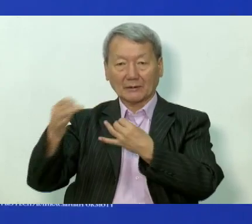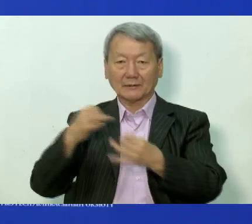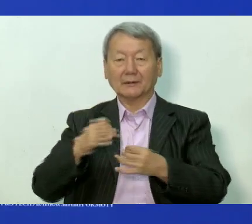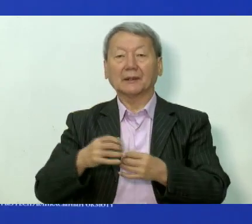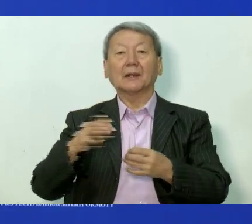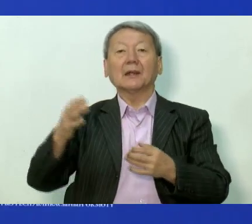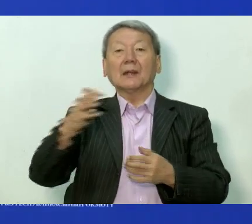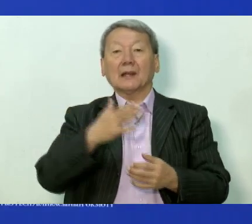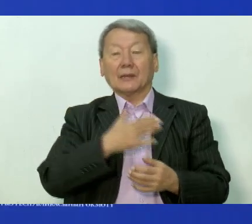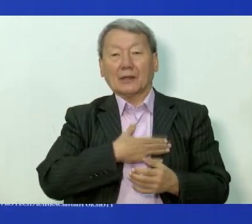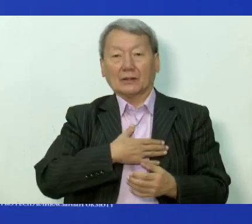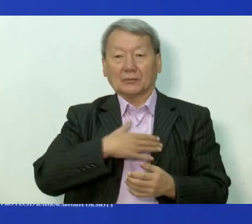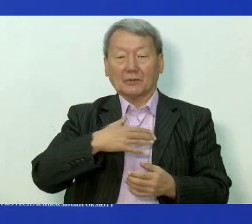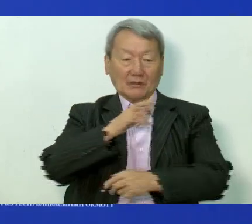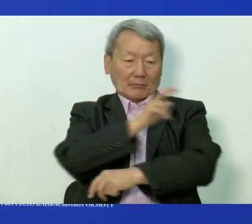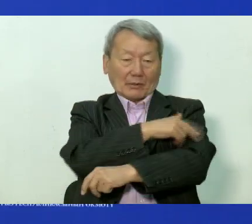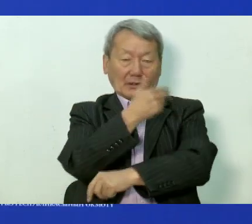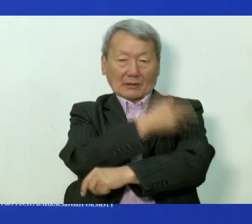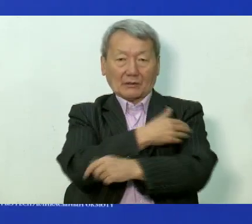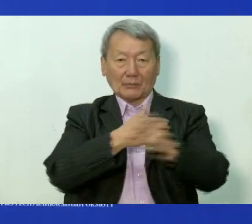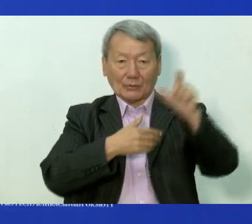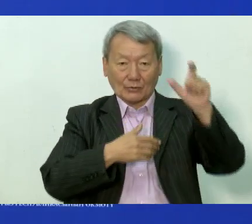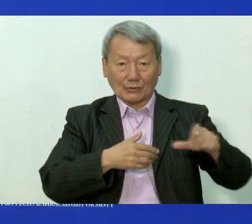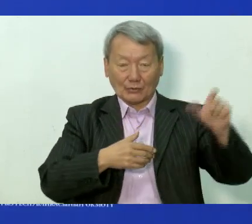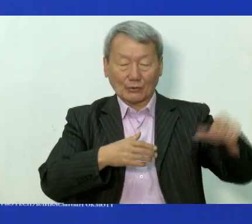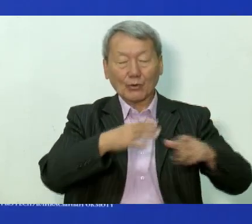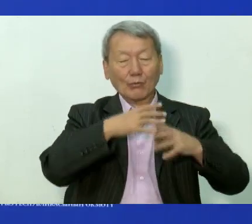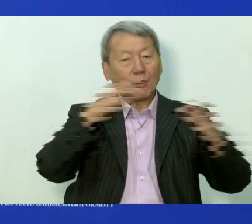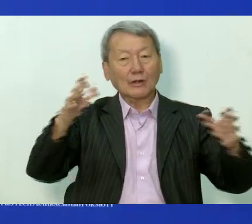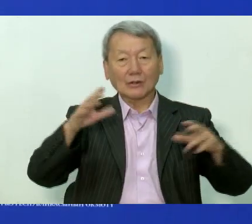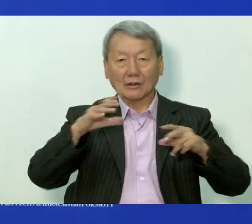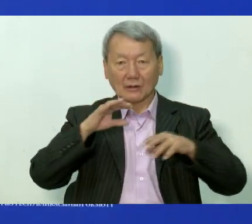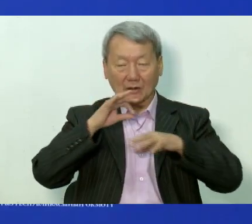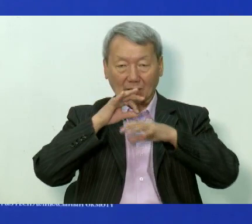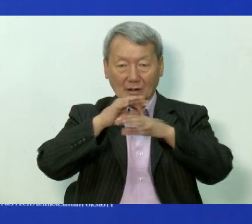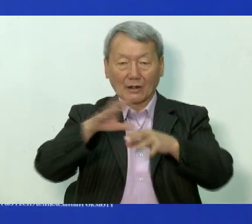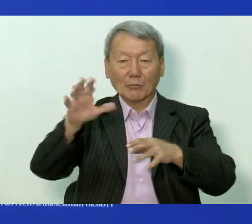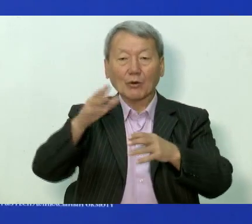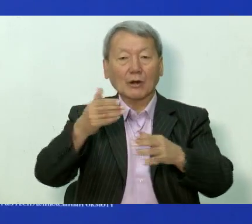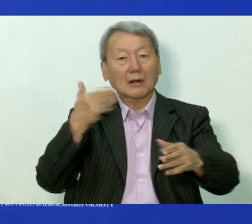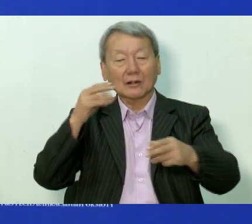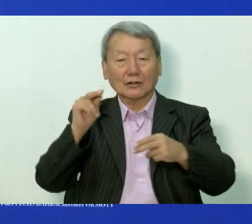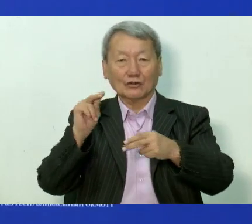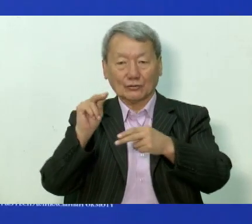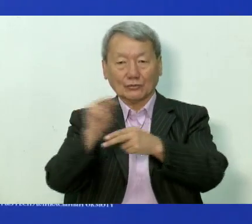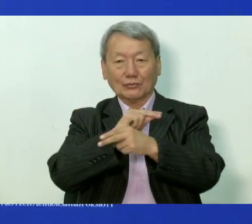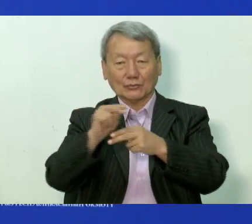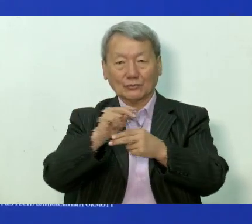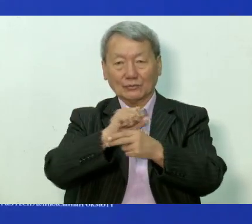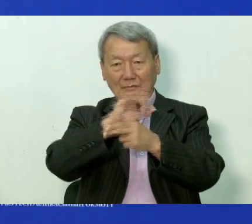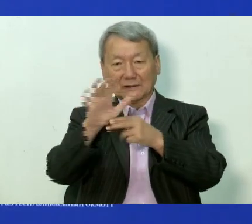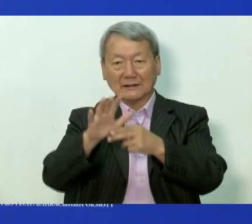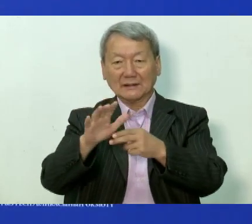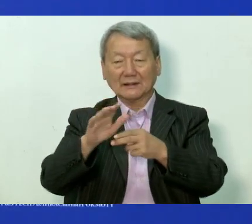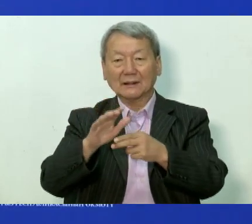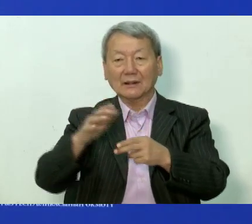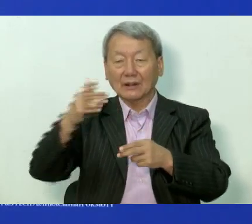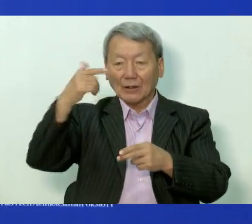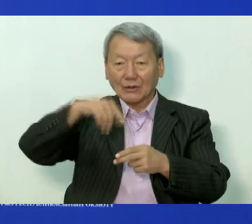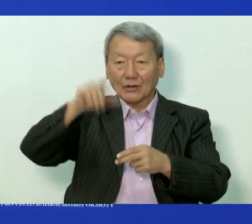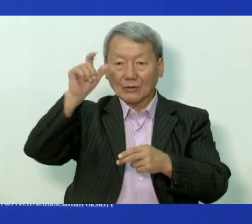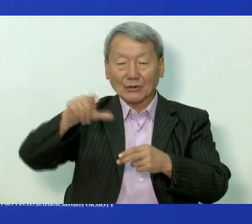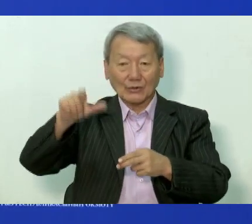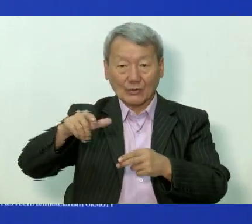Нашими коллегами, медицинскими работниками проводится очень огромная работа по профилактике COVID. Но среди